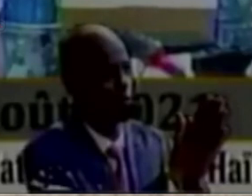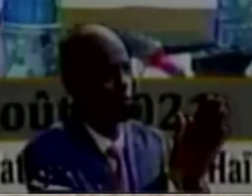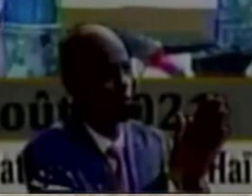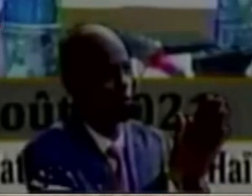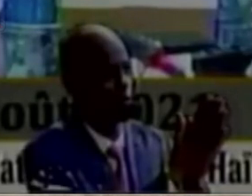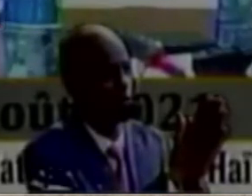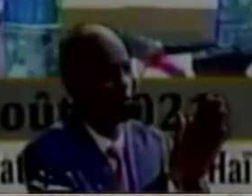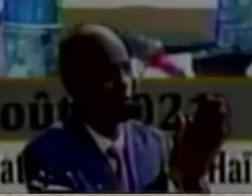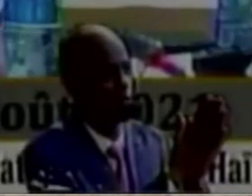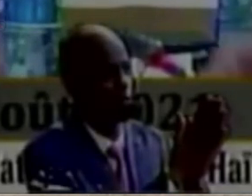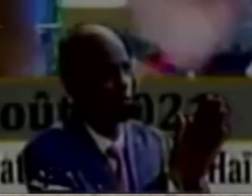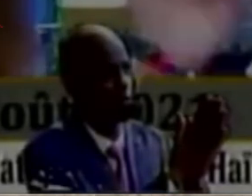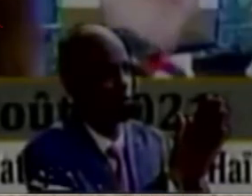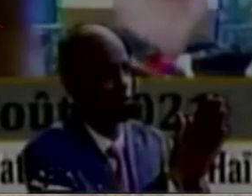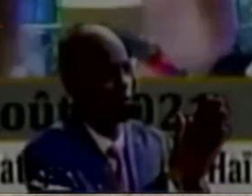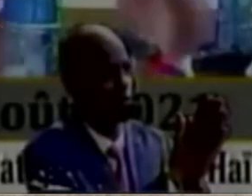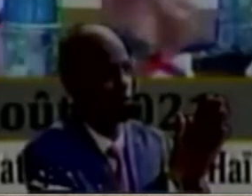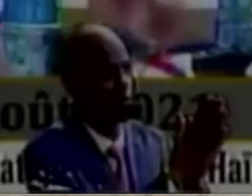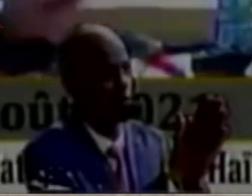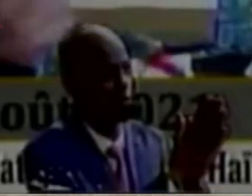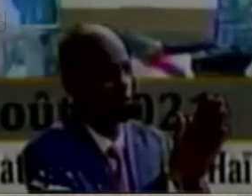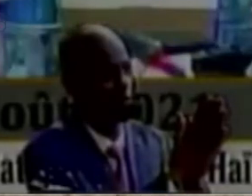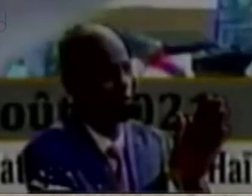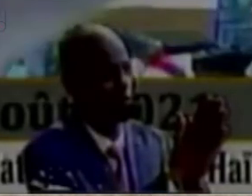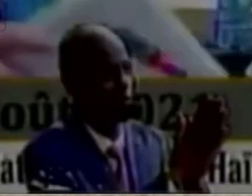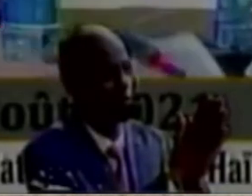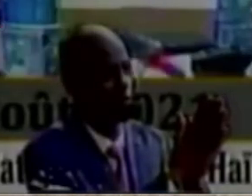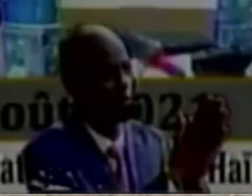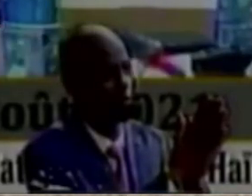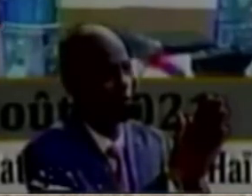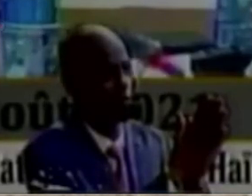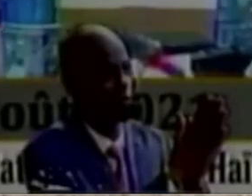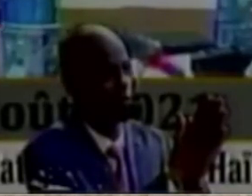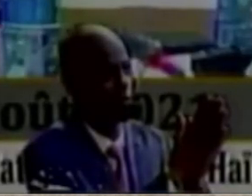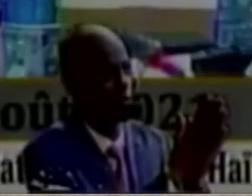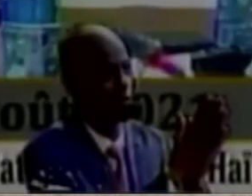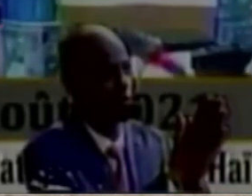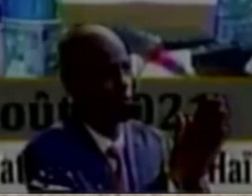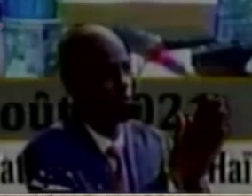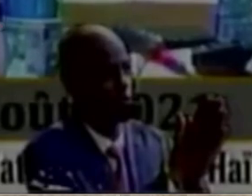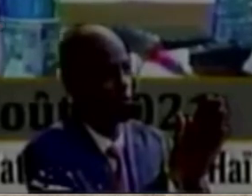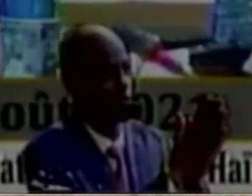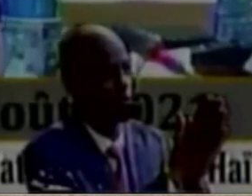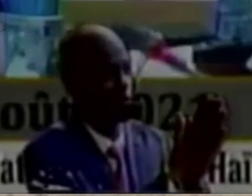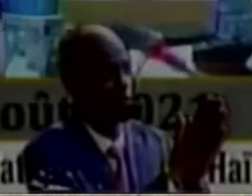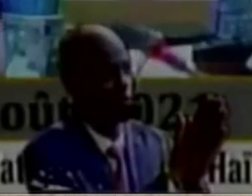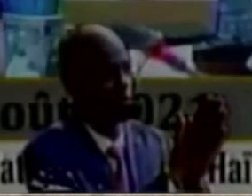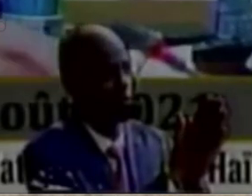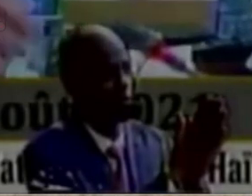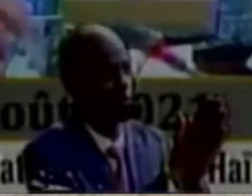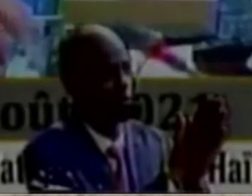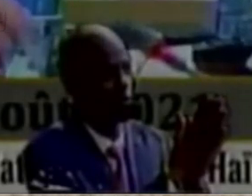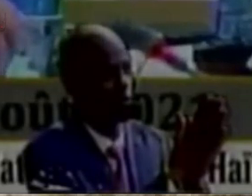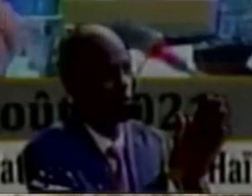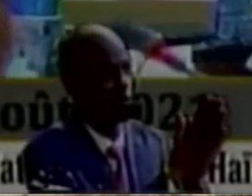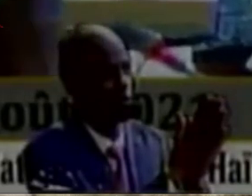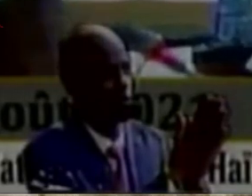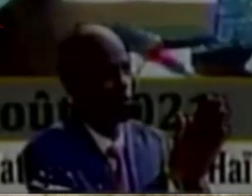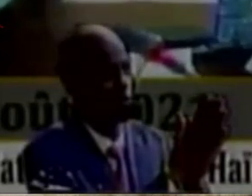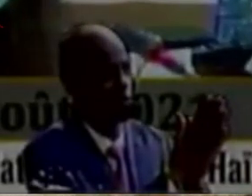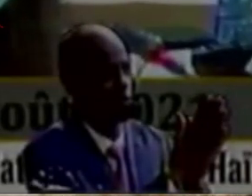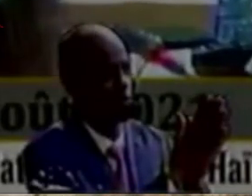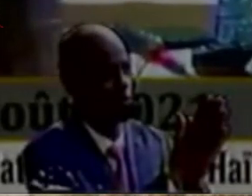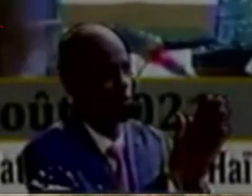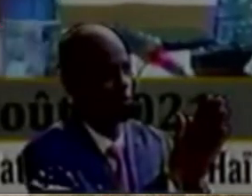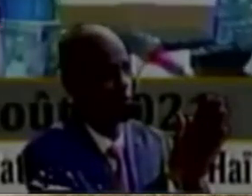après le séisme, le tripartite a envoyé une lettre pour confirmer leur appui pour ce genre d'évaluation